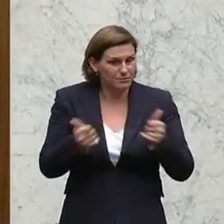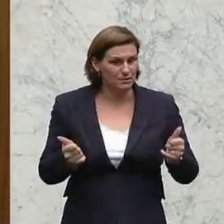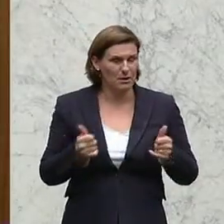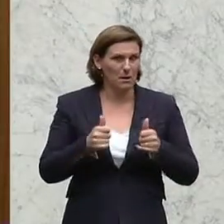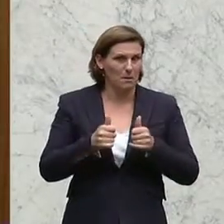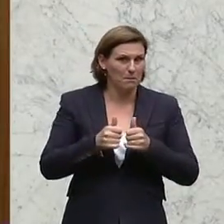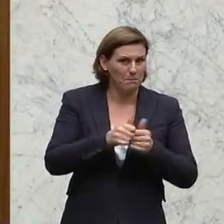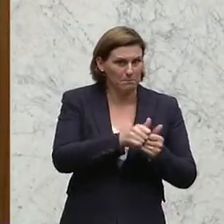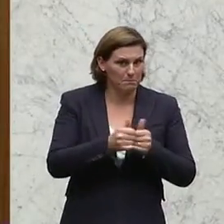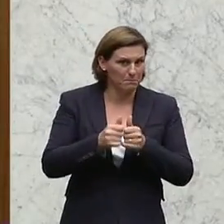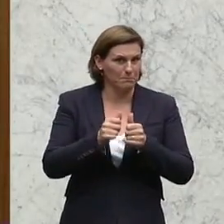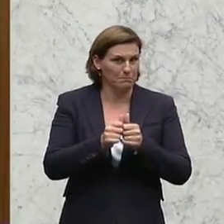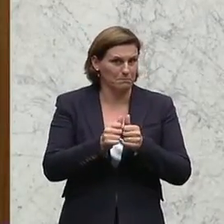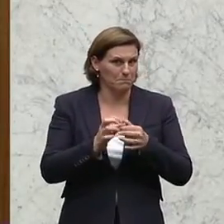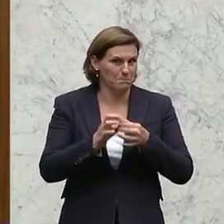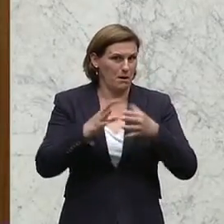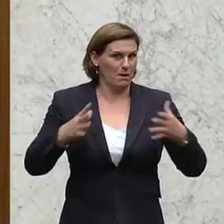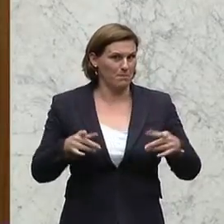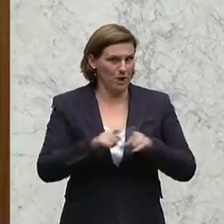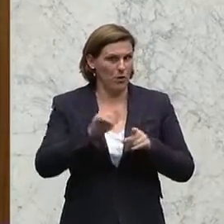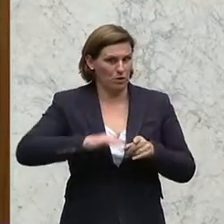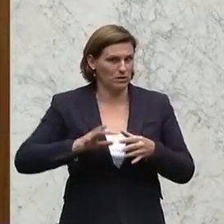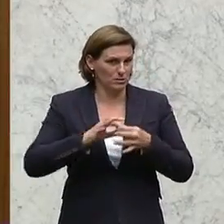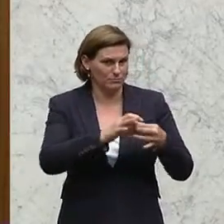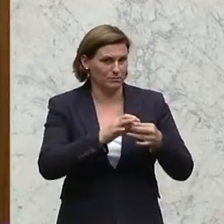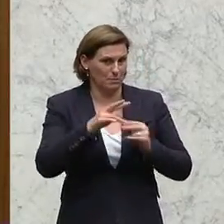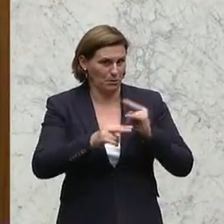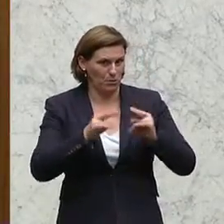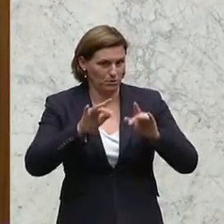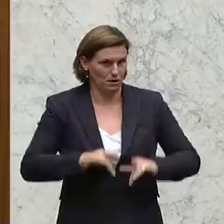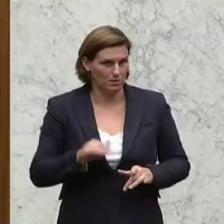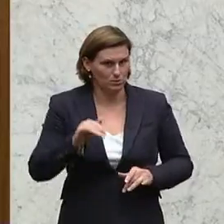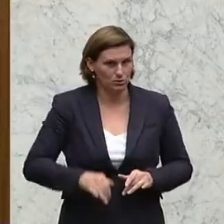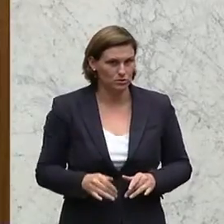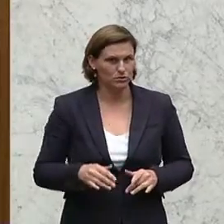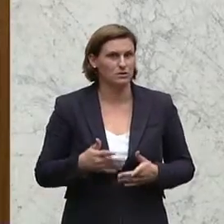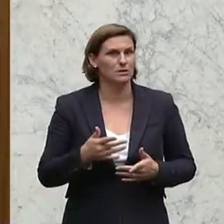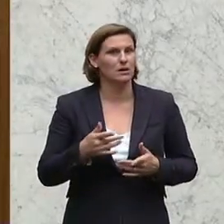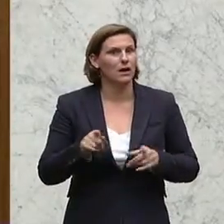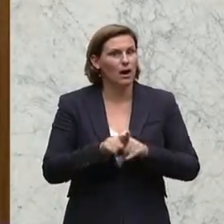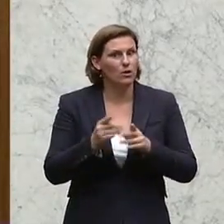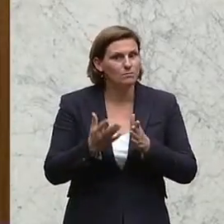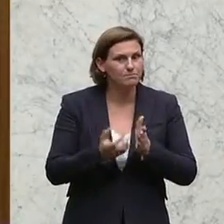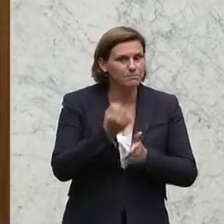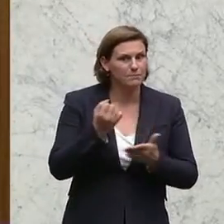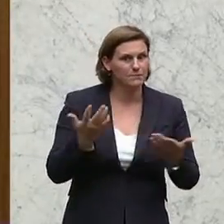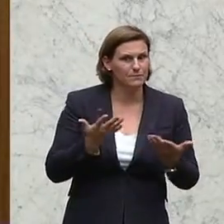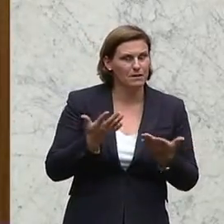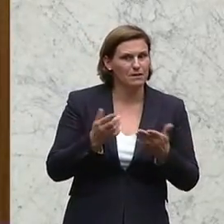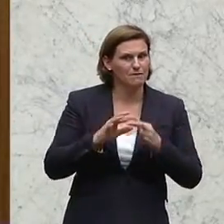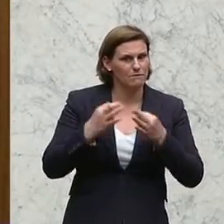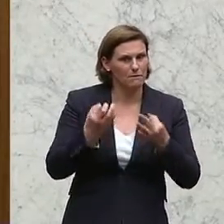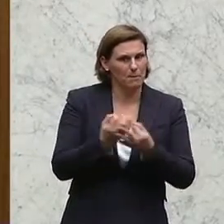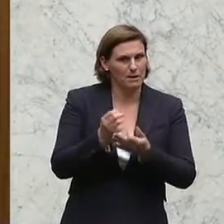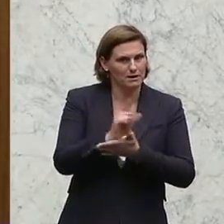gegenüber Betreuung herzustellen. Ja, zusätzlich ist gelungen, dass die Familienzeit und